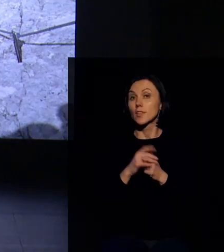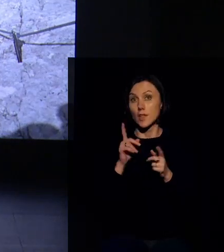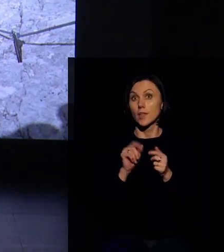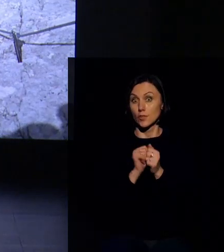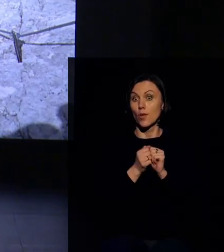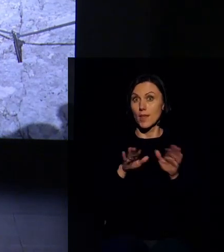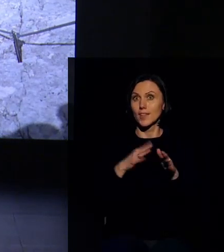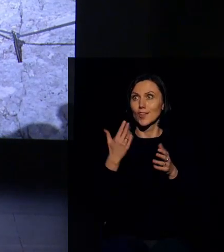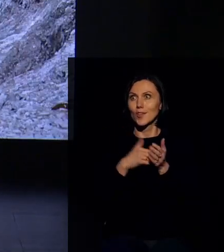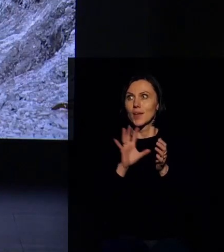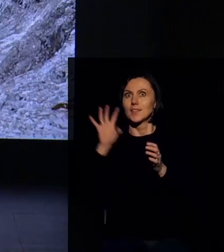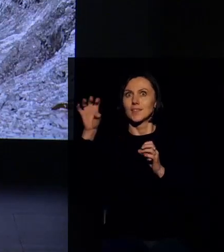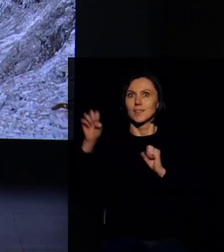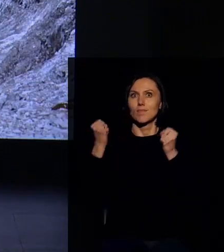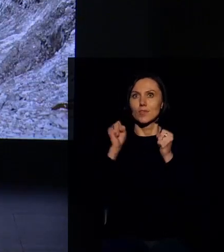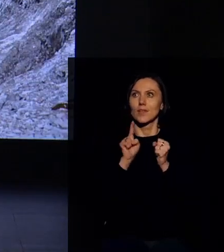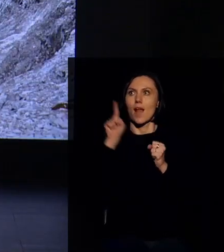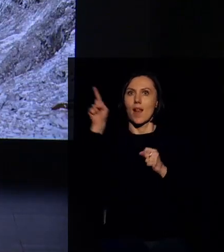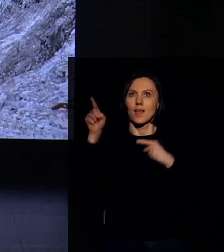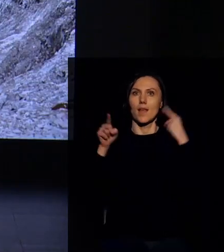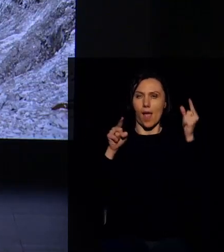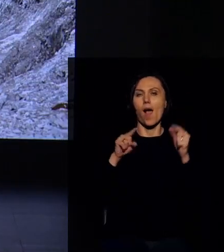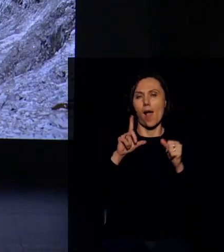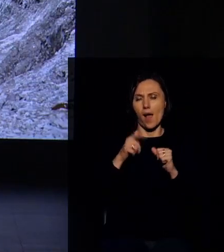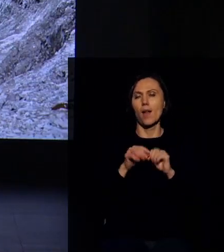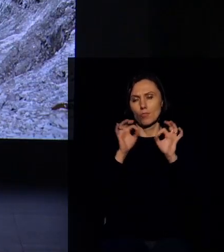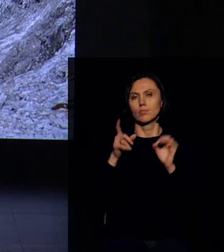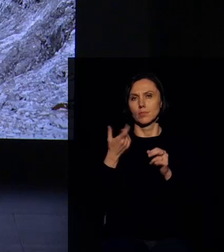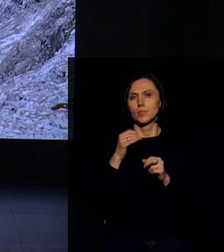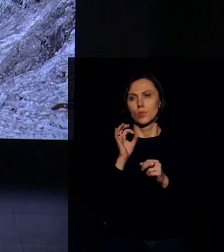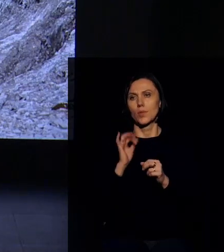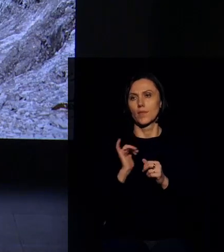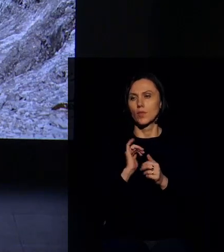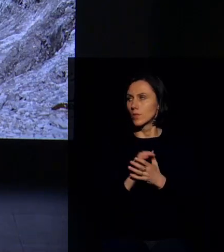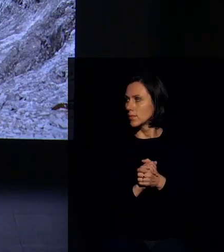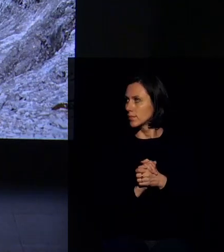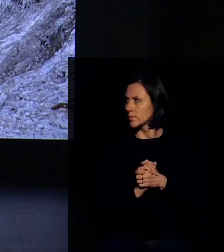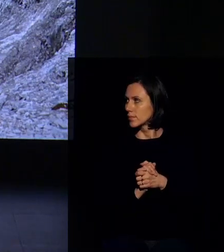się wyciągnąć, żeby sięgnąć do jakiegoś pewniejszego miejsca powyżej.